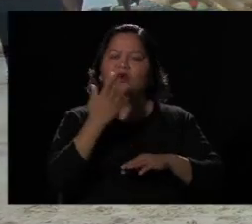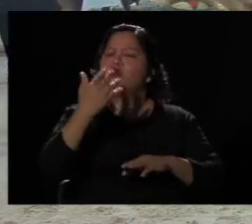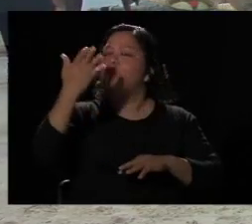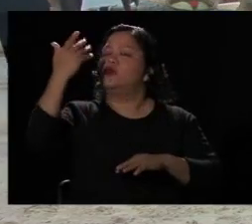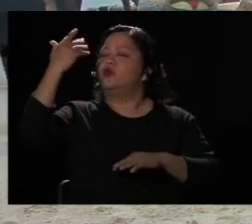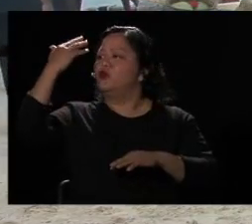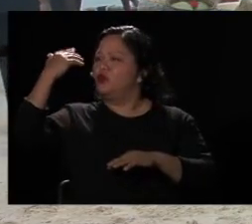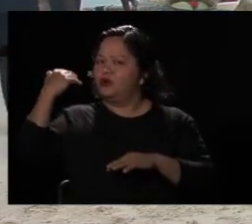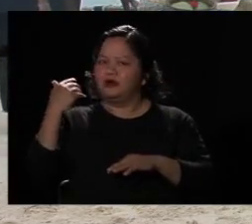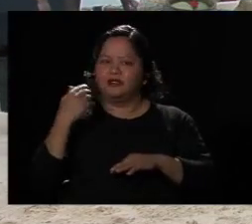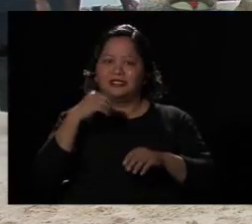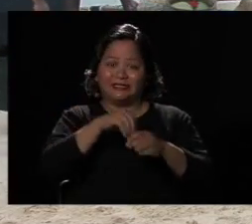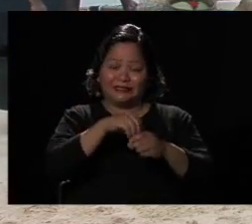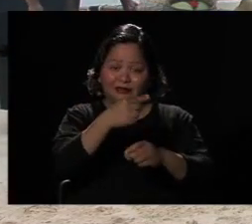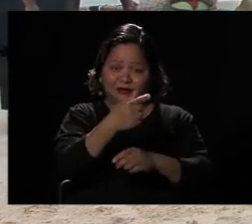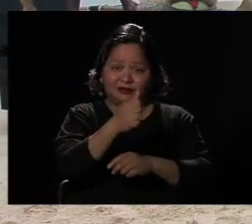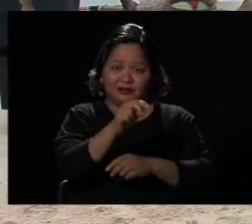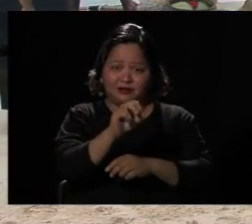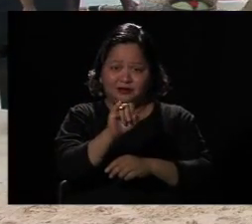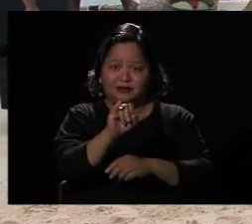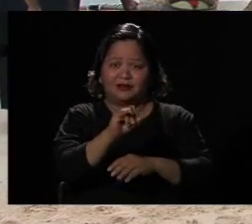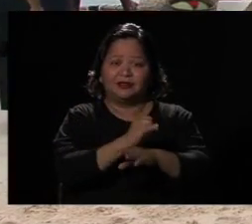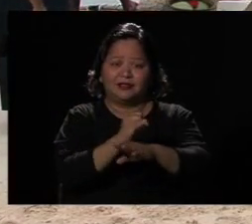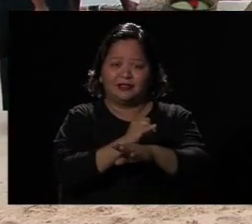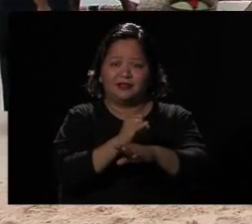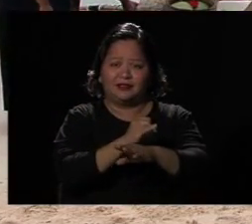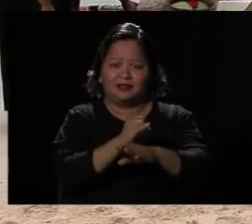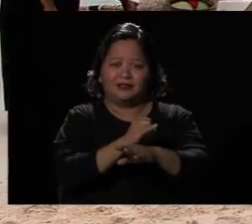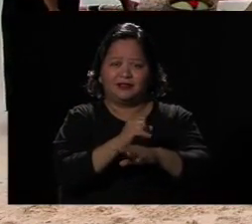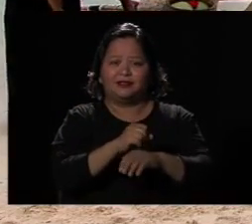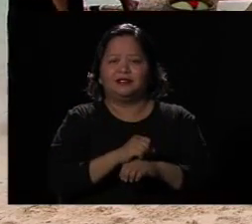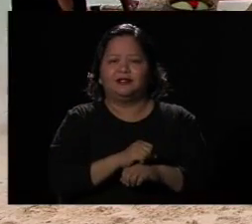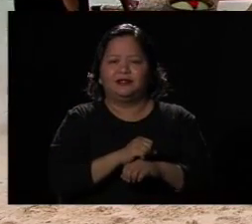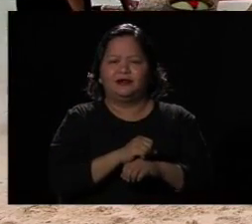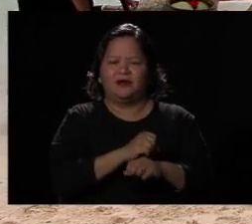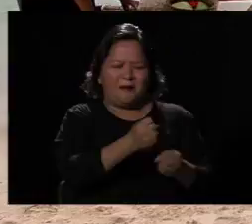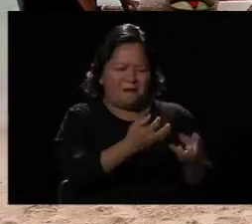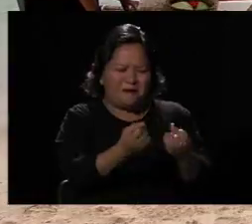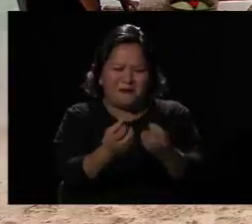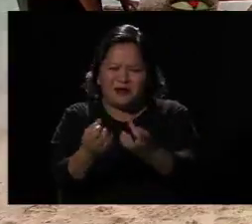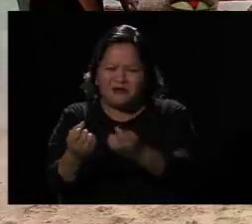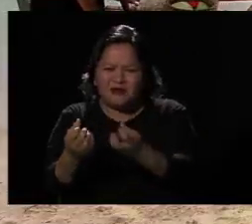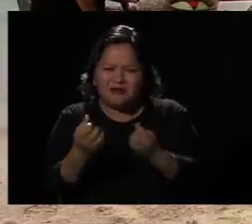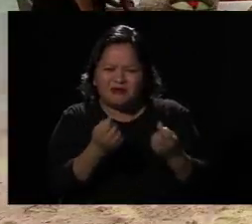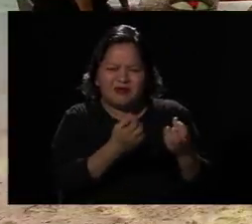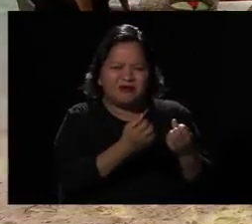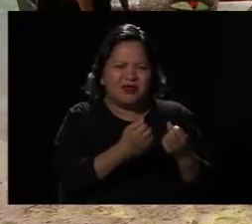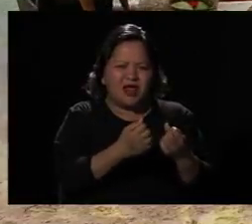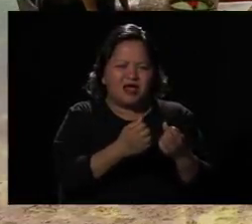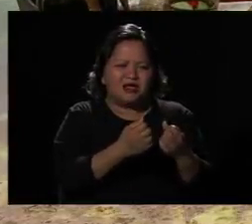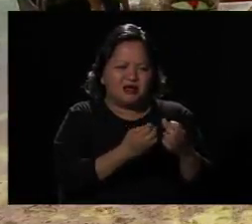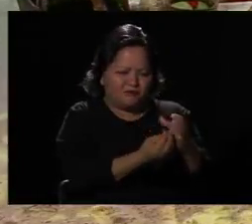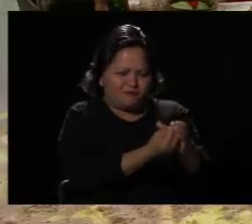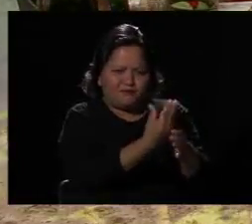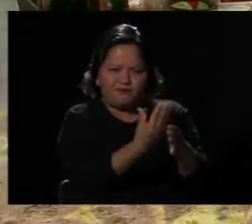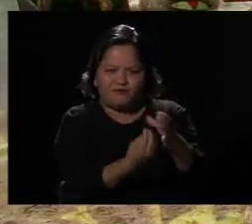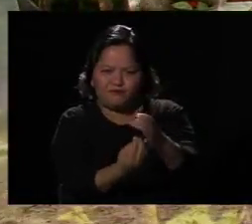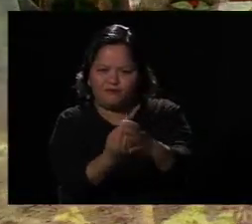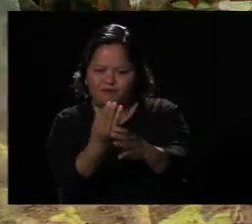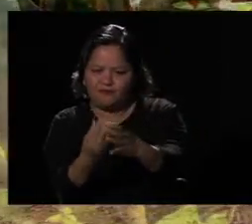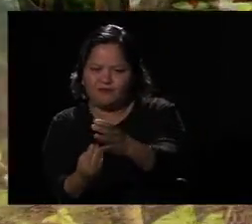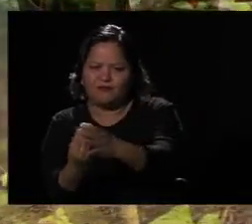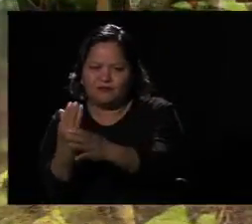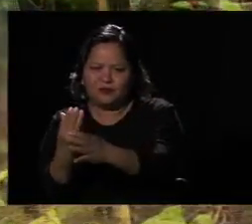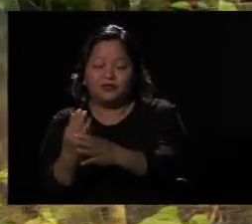Giitinituhon, itanota izagani, megay man maulig, jan man senlatla na tinanong siha, giitano.